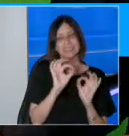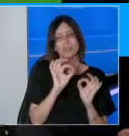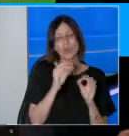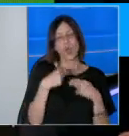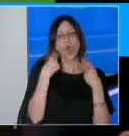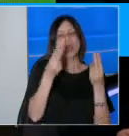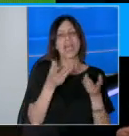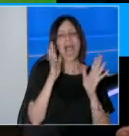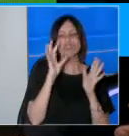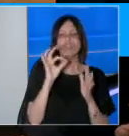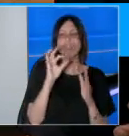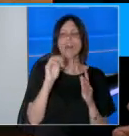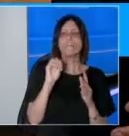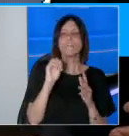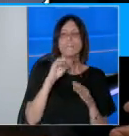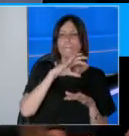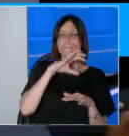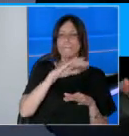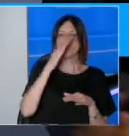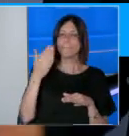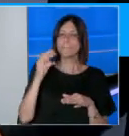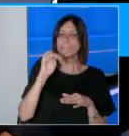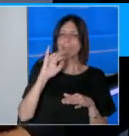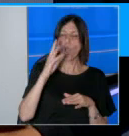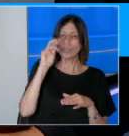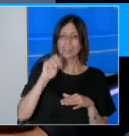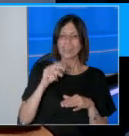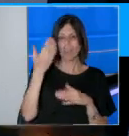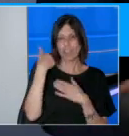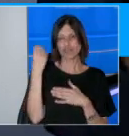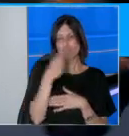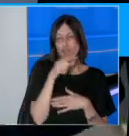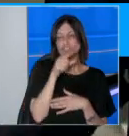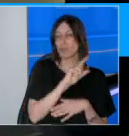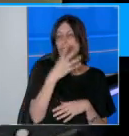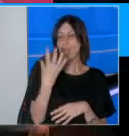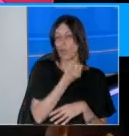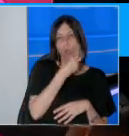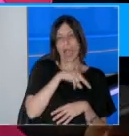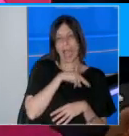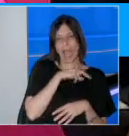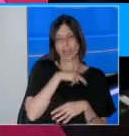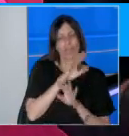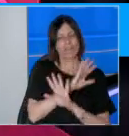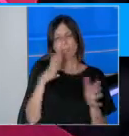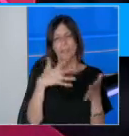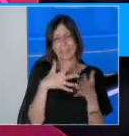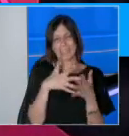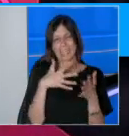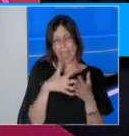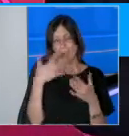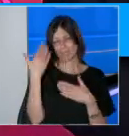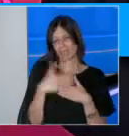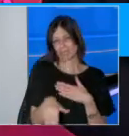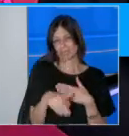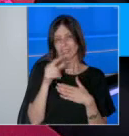אל האסון במירון לפני קצת יותר משבוע, ששם עדיין אף אחד לא לקח אחריות, ושם אין עדיין אפילו בדיקה. בסופו של